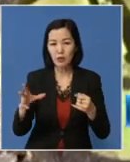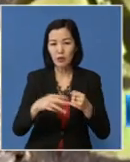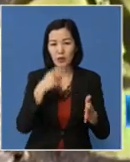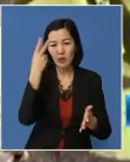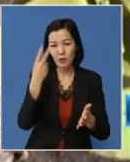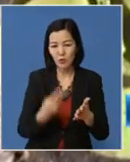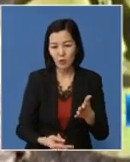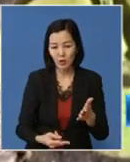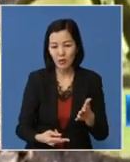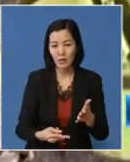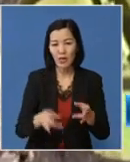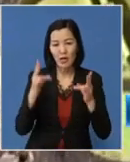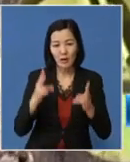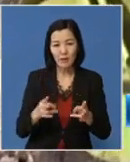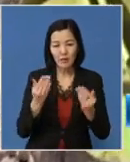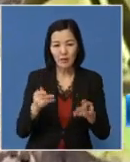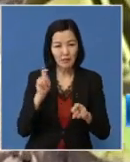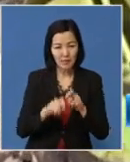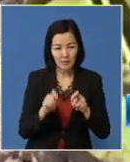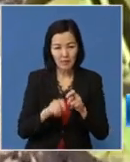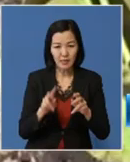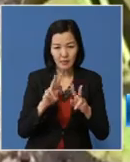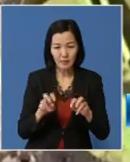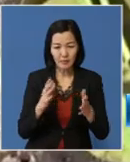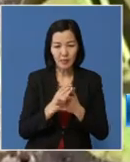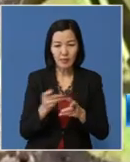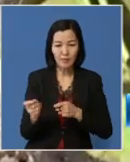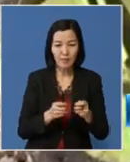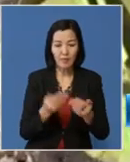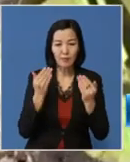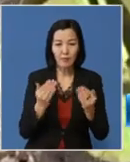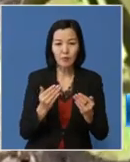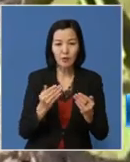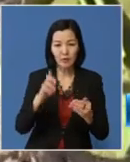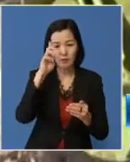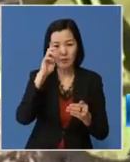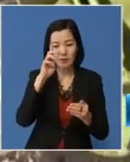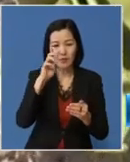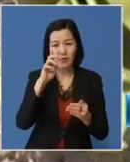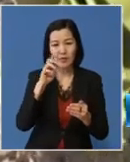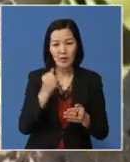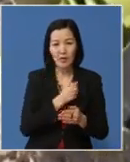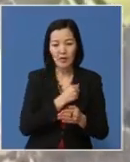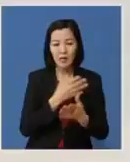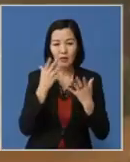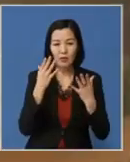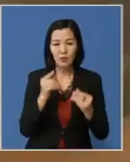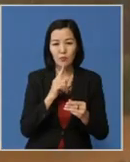құлаған. Әзірге апаттың нақты себебі анықталмады, ал жергілікті билік бүгін елде қаралы күн жариялады.